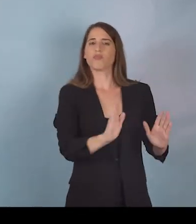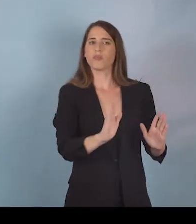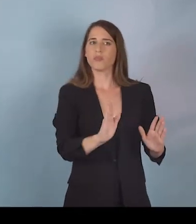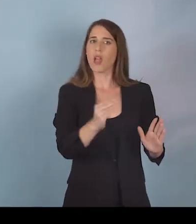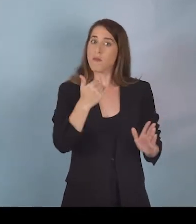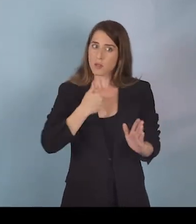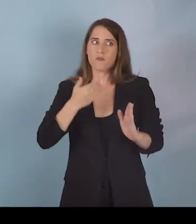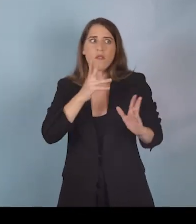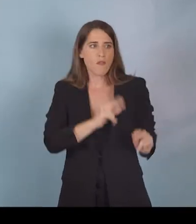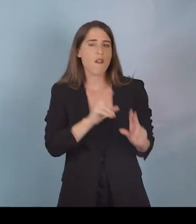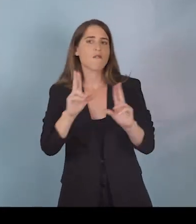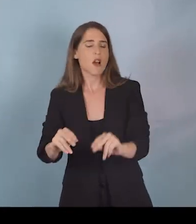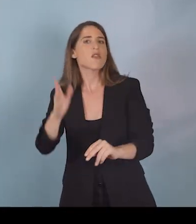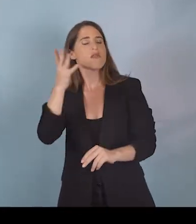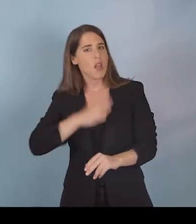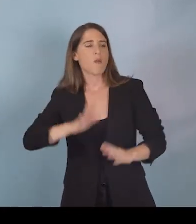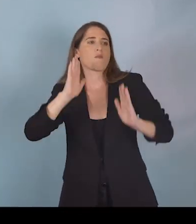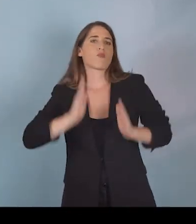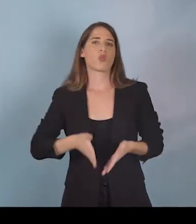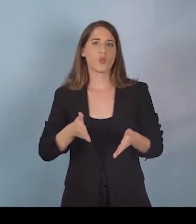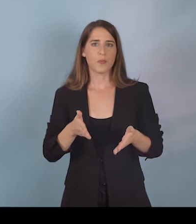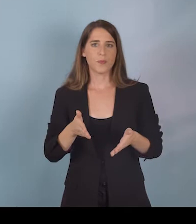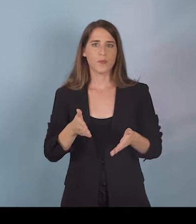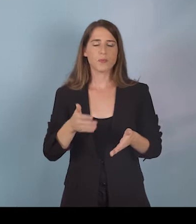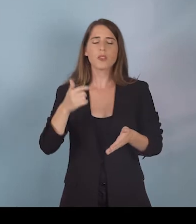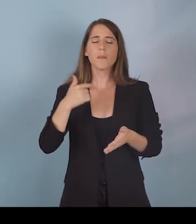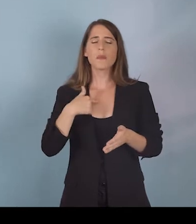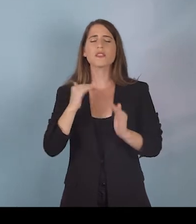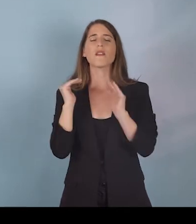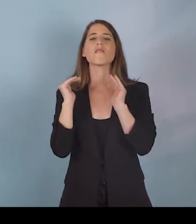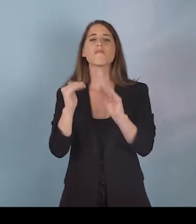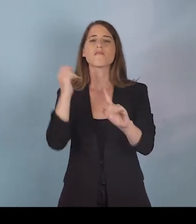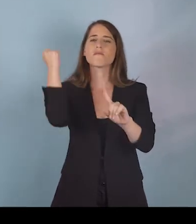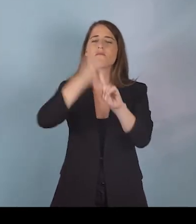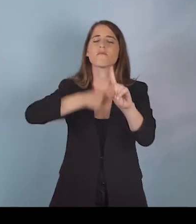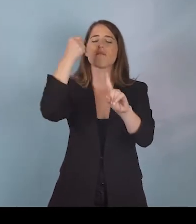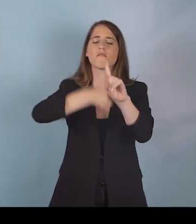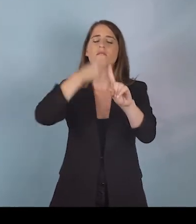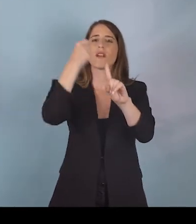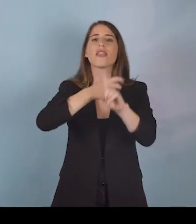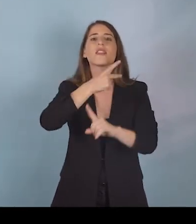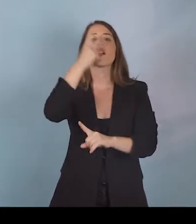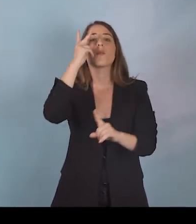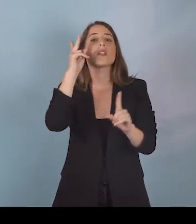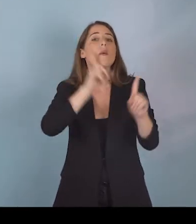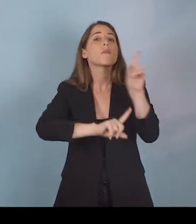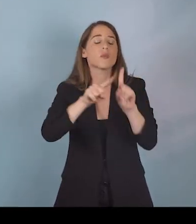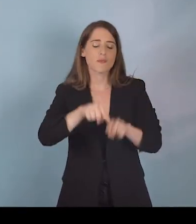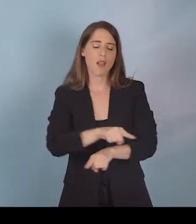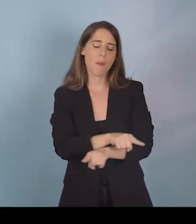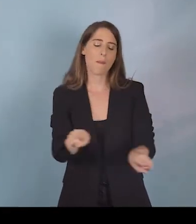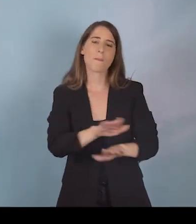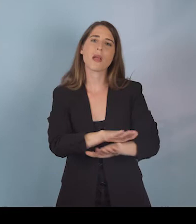Και αυτό που κάνουμε συστηματικά είναι να διεκδικούμε δικαιώματα για τα παιδιά μας. Γιατί στην ουσία, πέρα